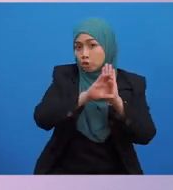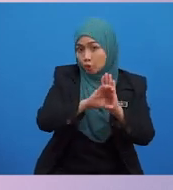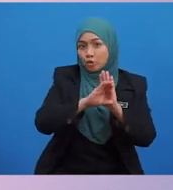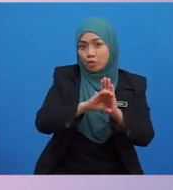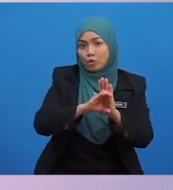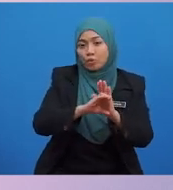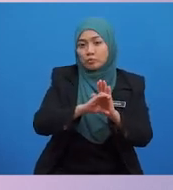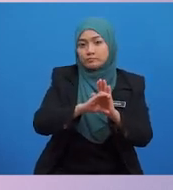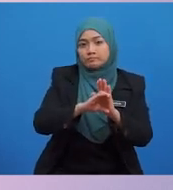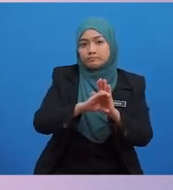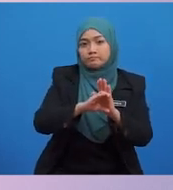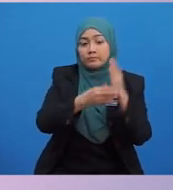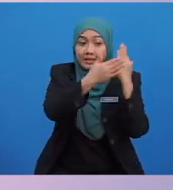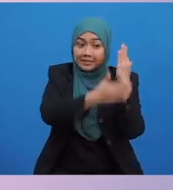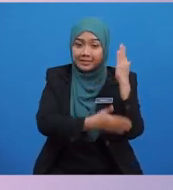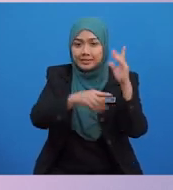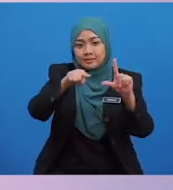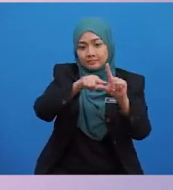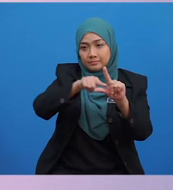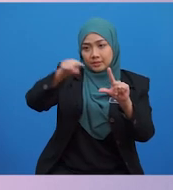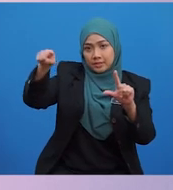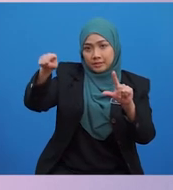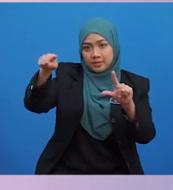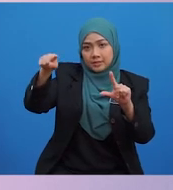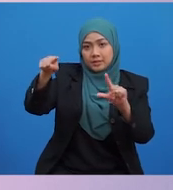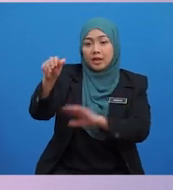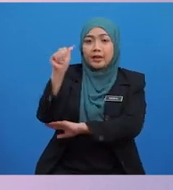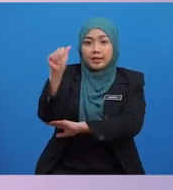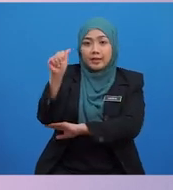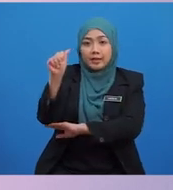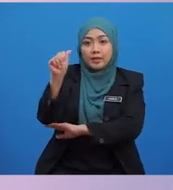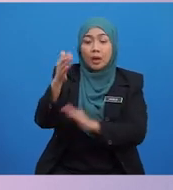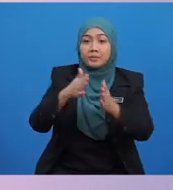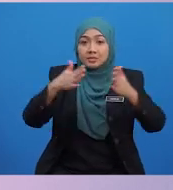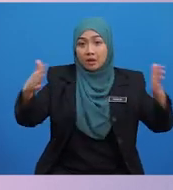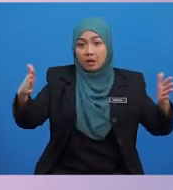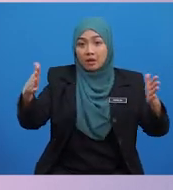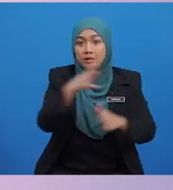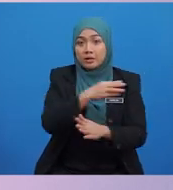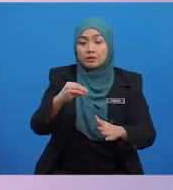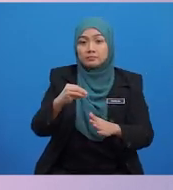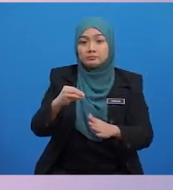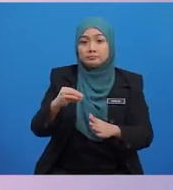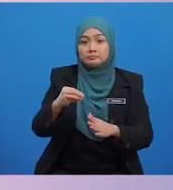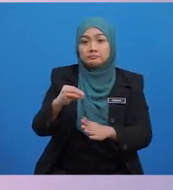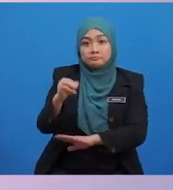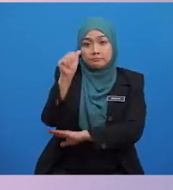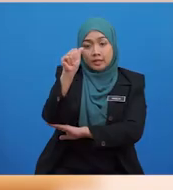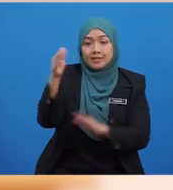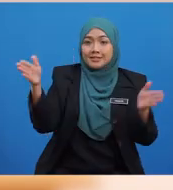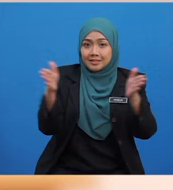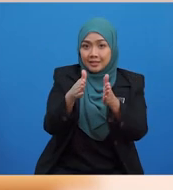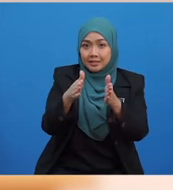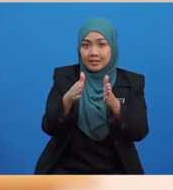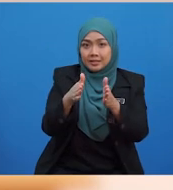Sisi bertentangan dengan sudut yg besar Ia lahir kecil banyak kalau Sisi yang bertentangan dengan sudut